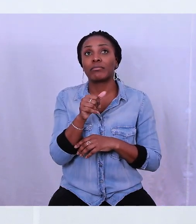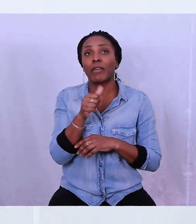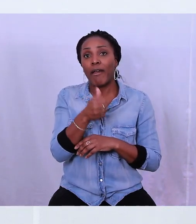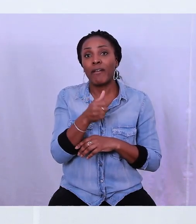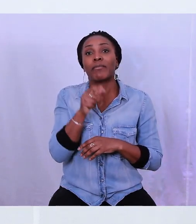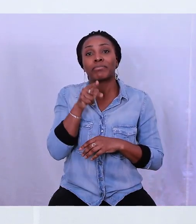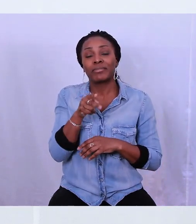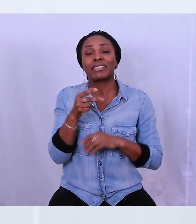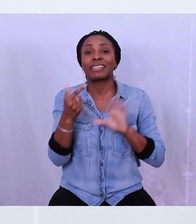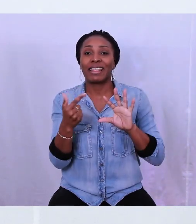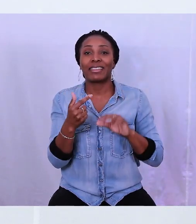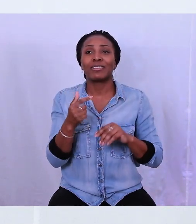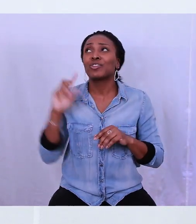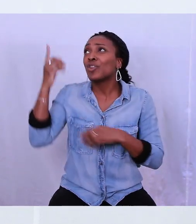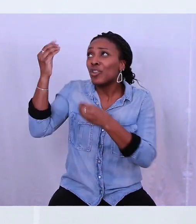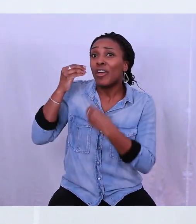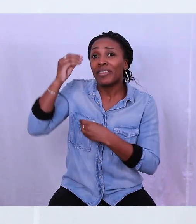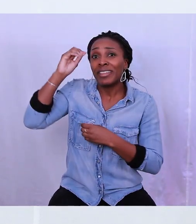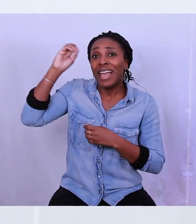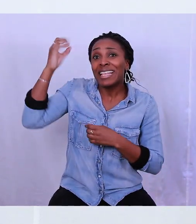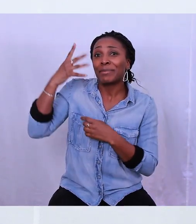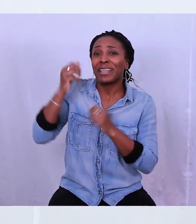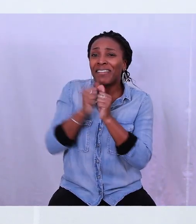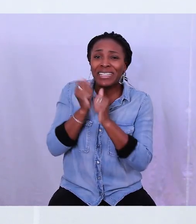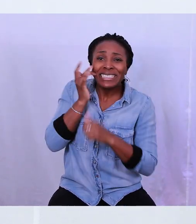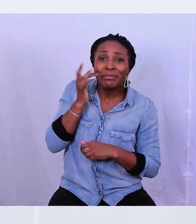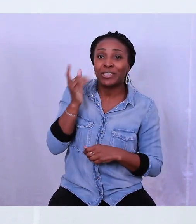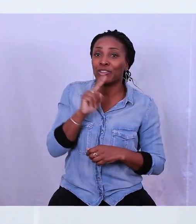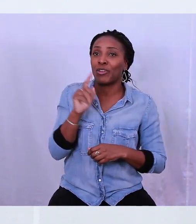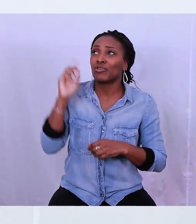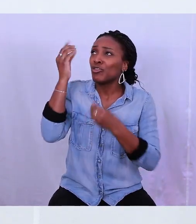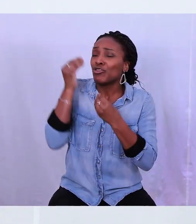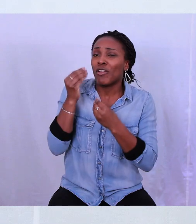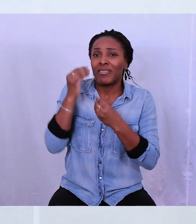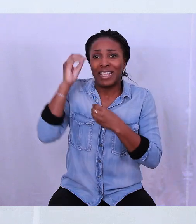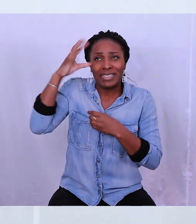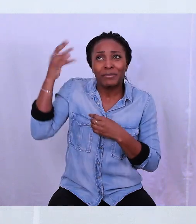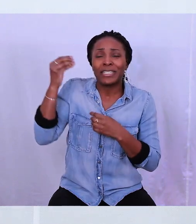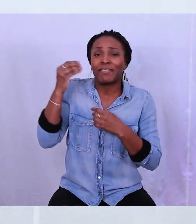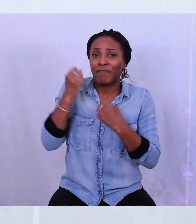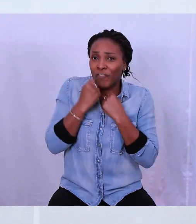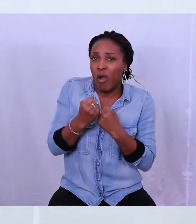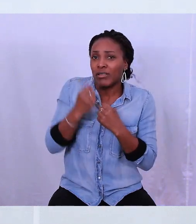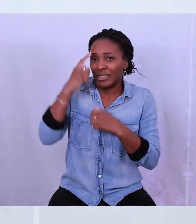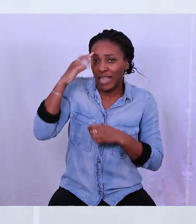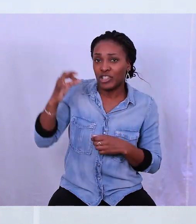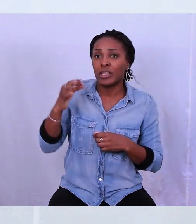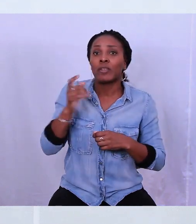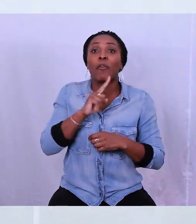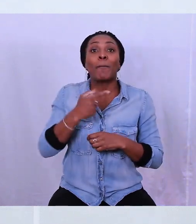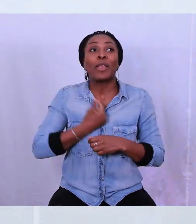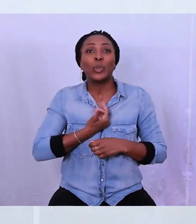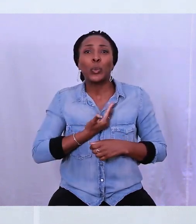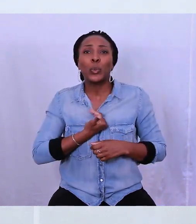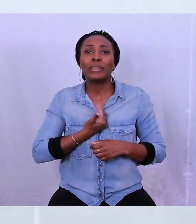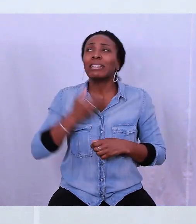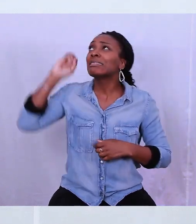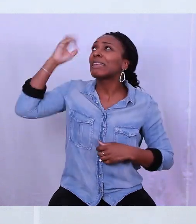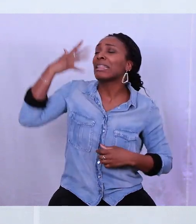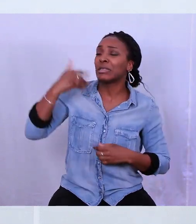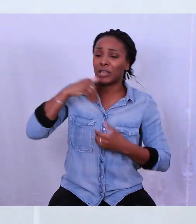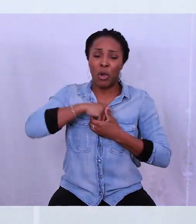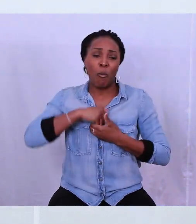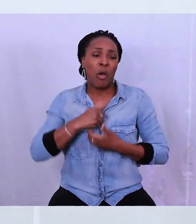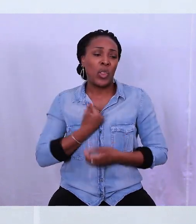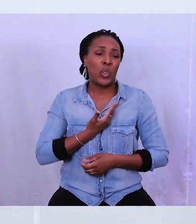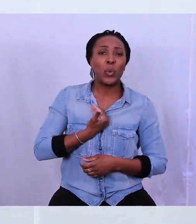nous a donné, mais un esprit de force, d'amour et de sagesse. Ne doute pas de la capacité de l'Esprit de Dieu qui est en toi.